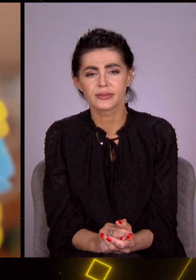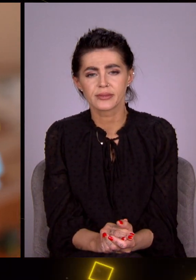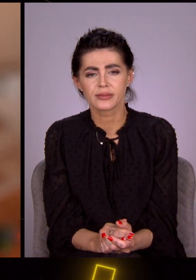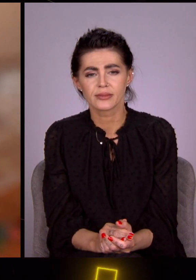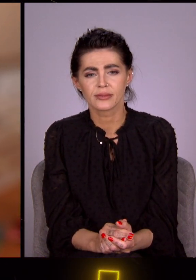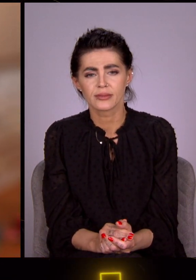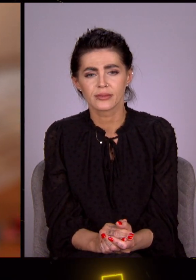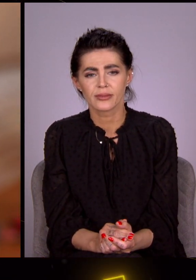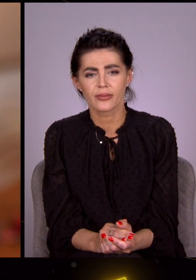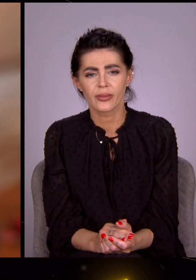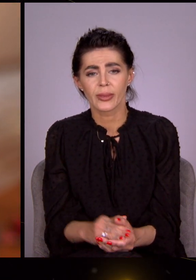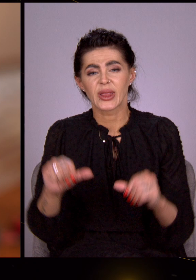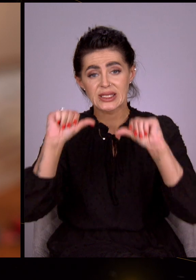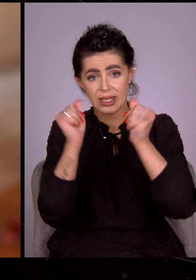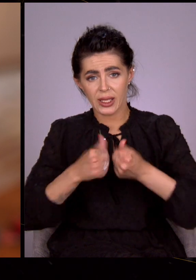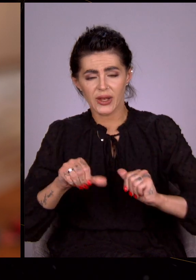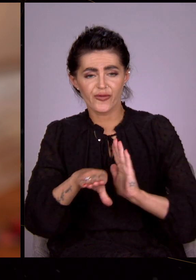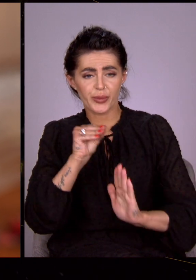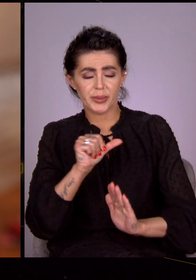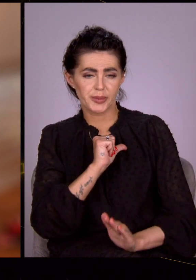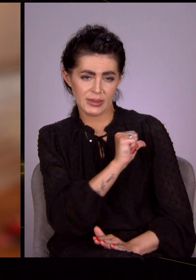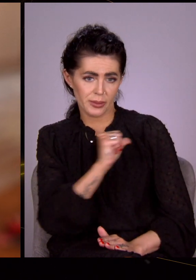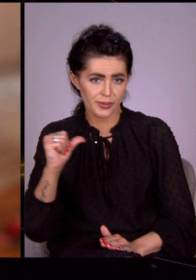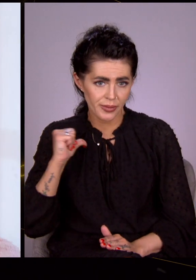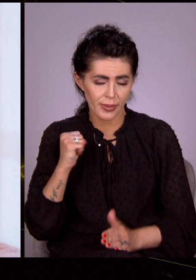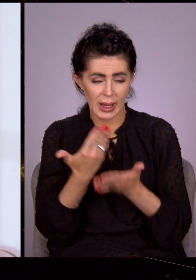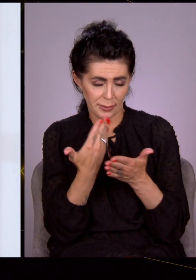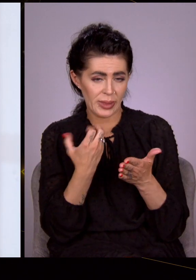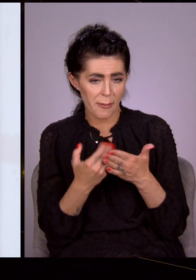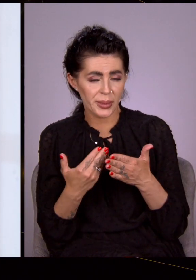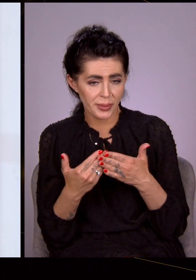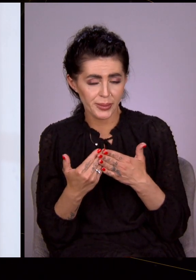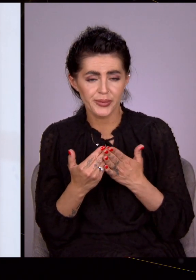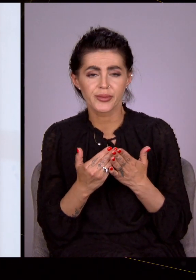Стиль я вибираю сама. Я можу отакі штучки,